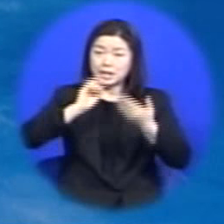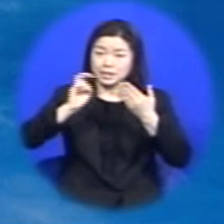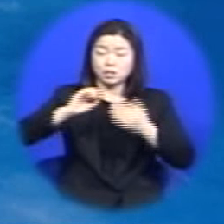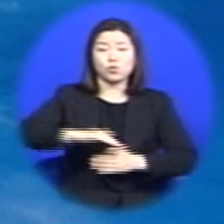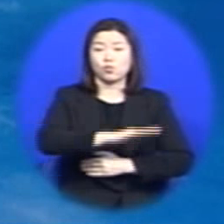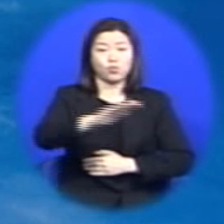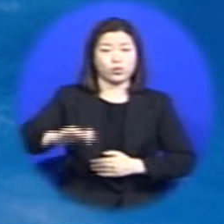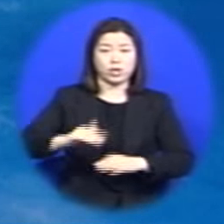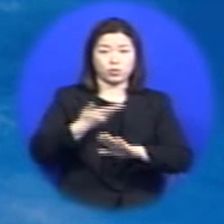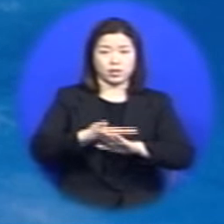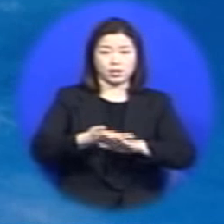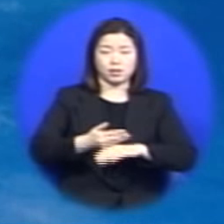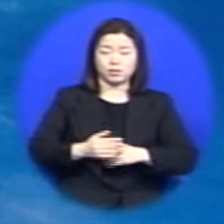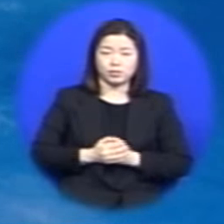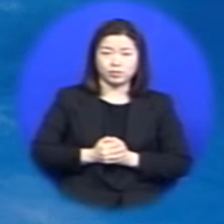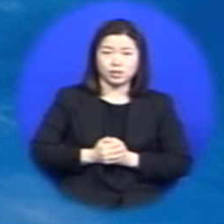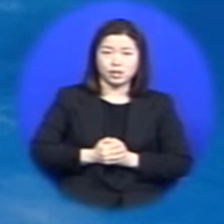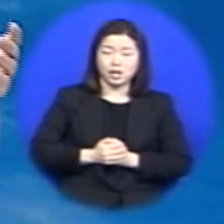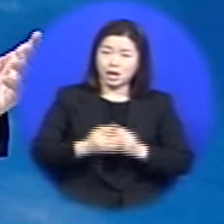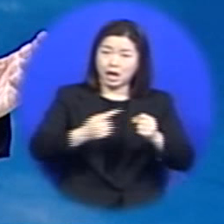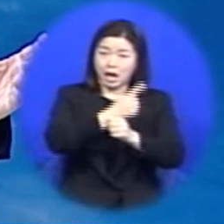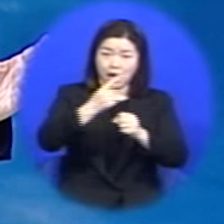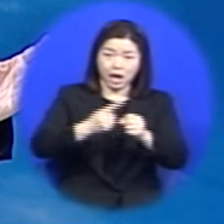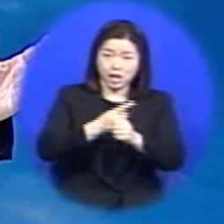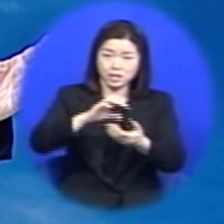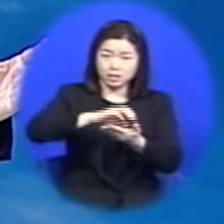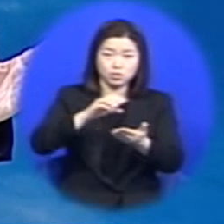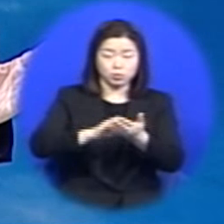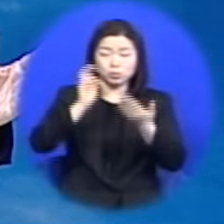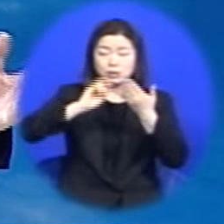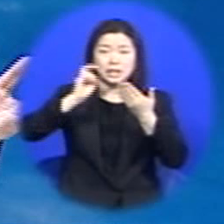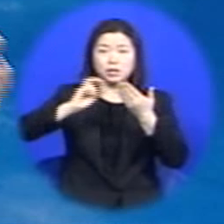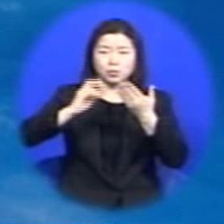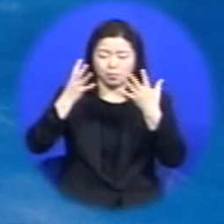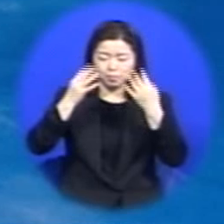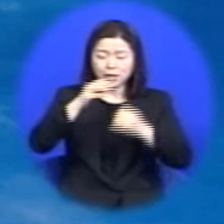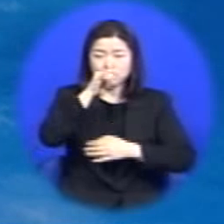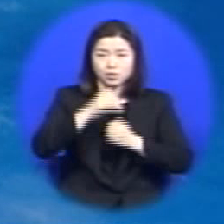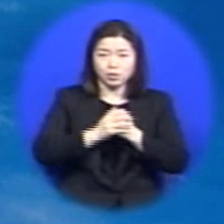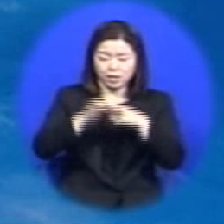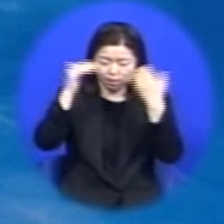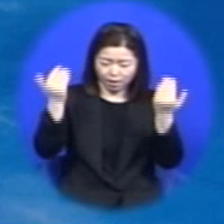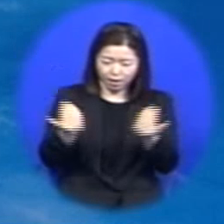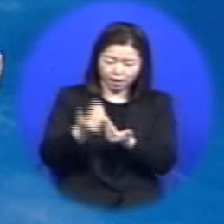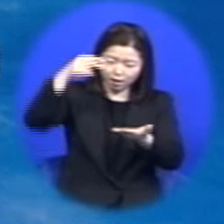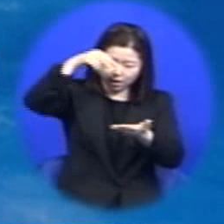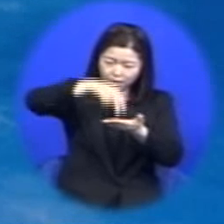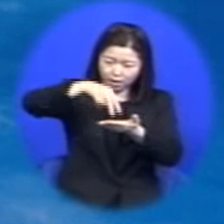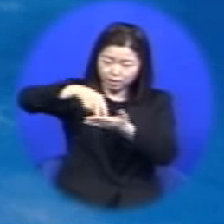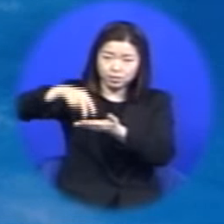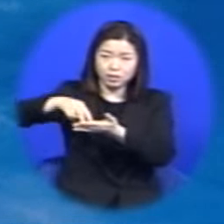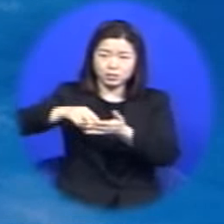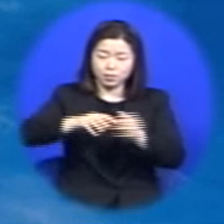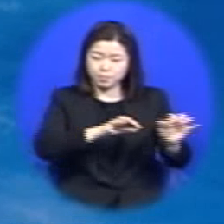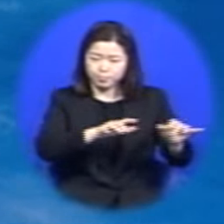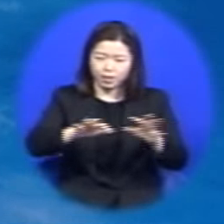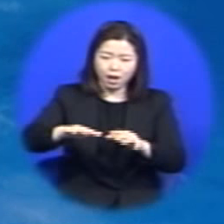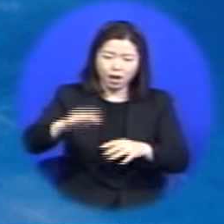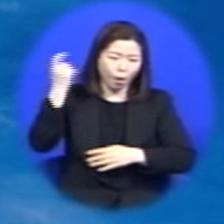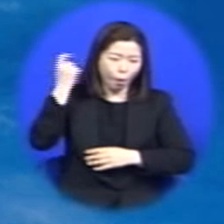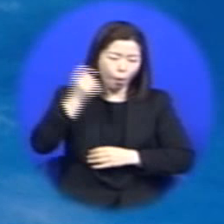달라요. 한 시간 해요. 다 일어나서. 악기가 얼마나 소리가